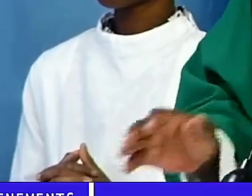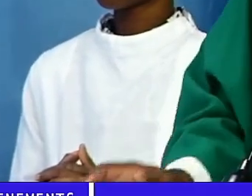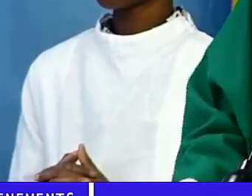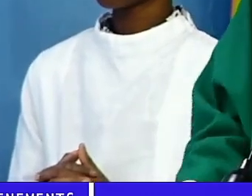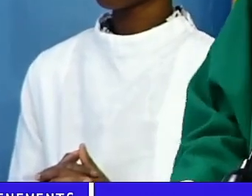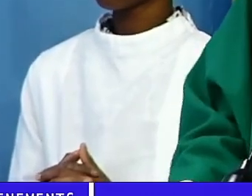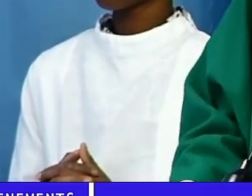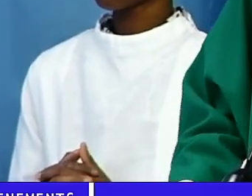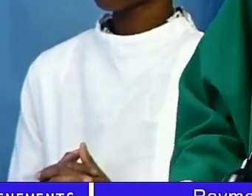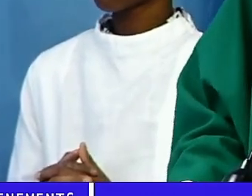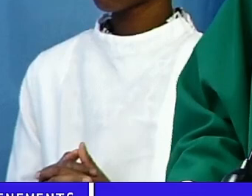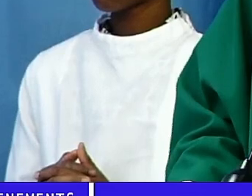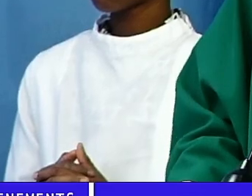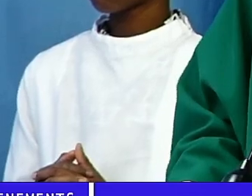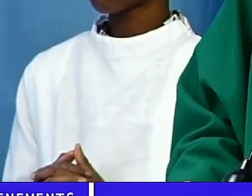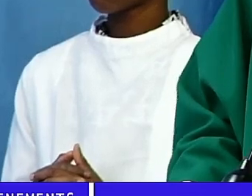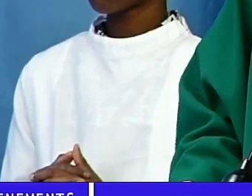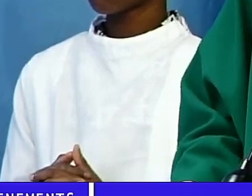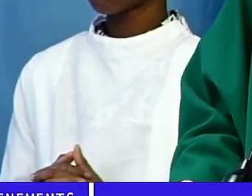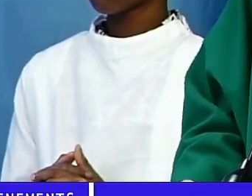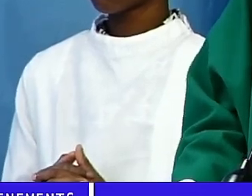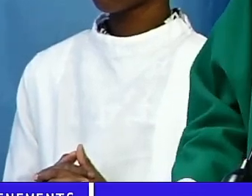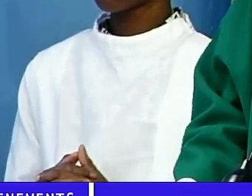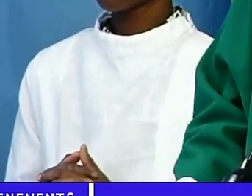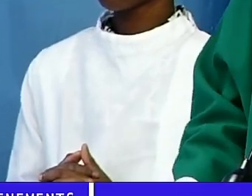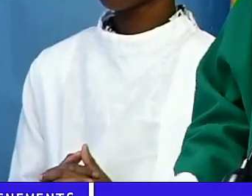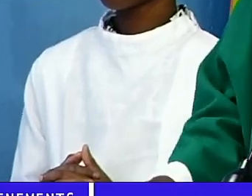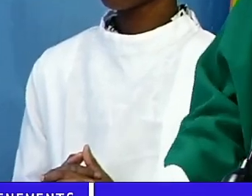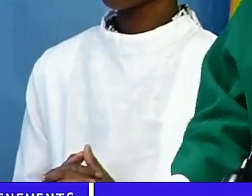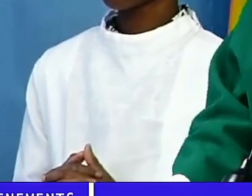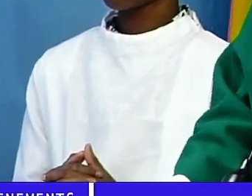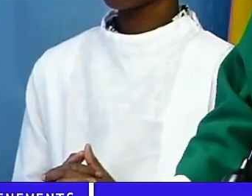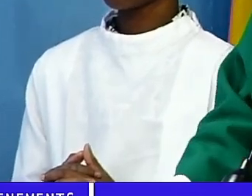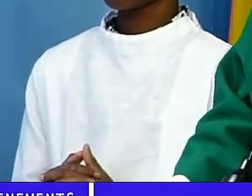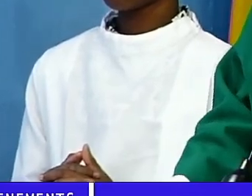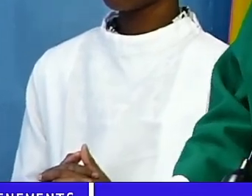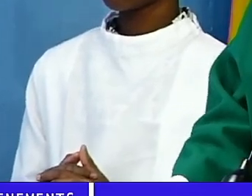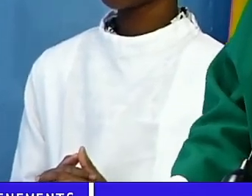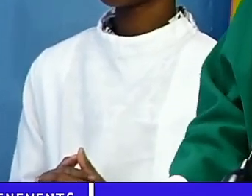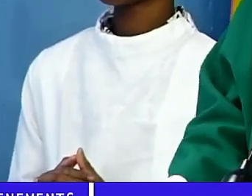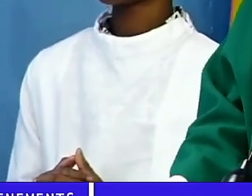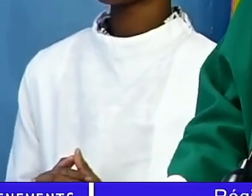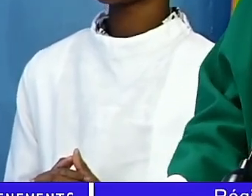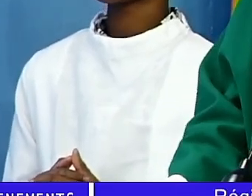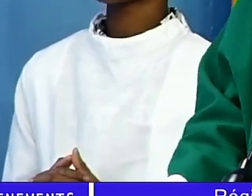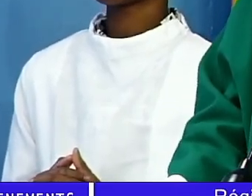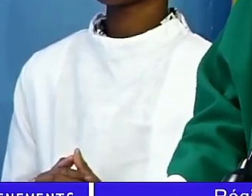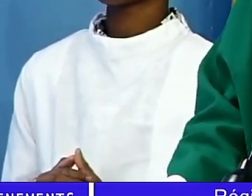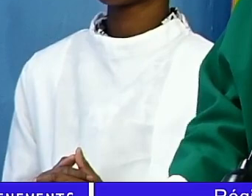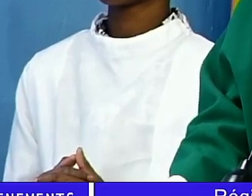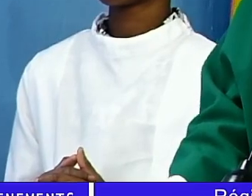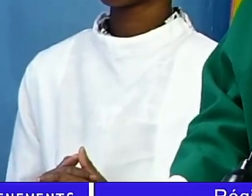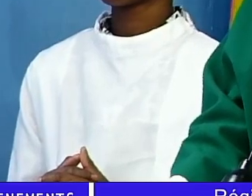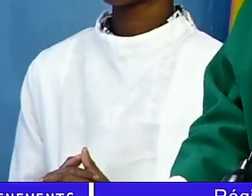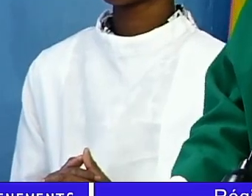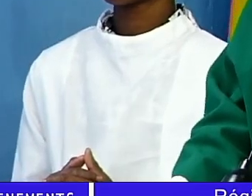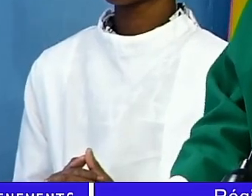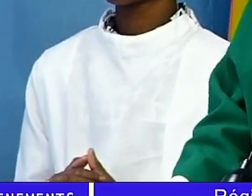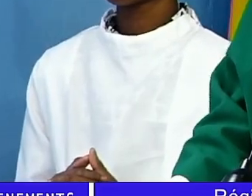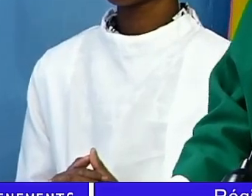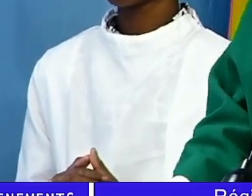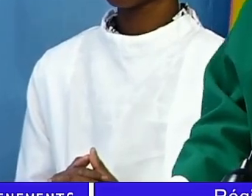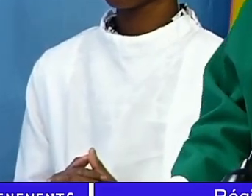Marie. Nous saluons tout frère Xenoyo qui partout à travers le monde à vive la messa.